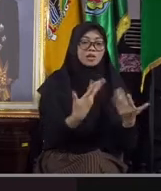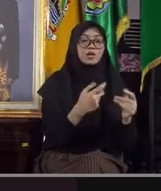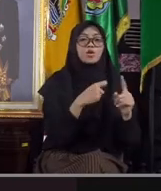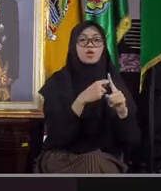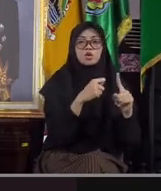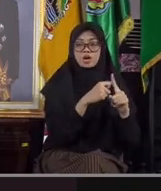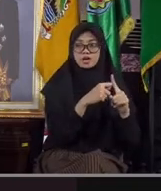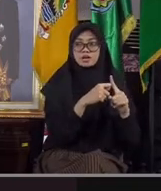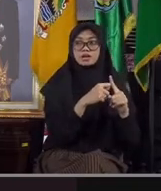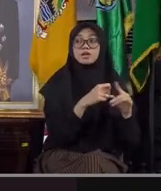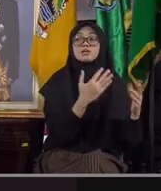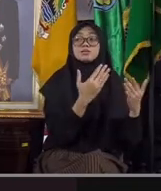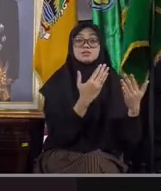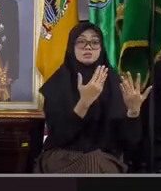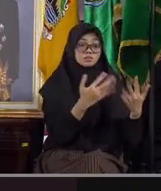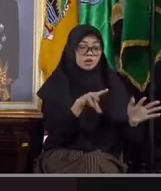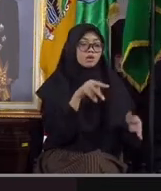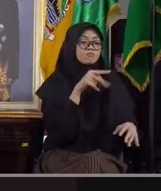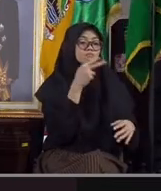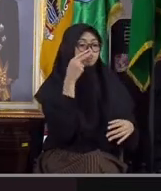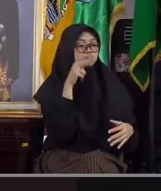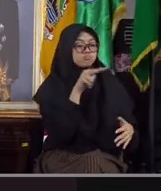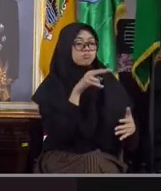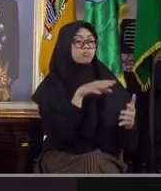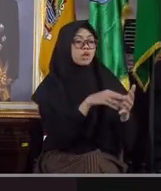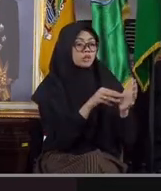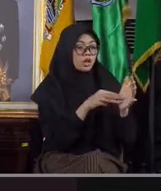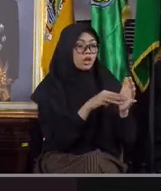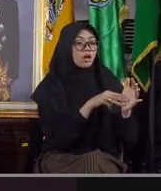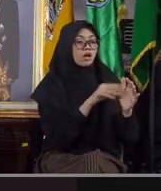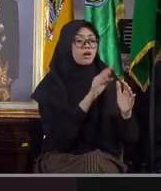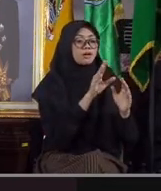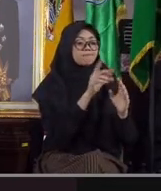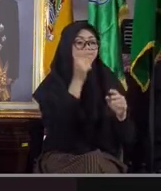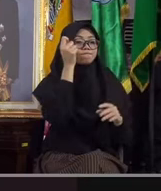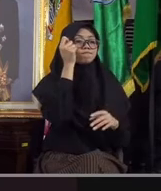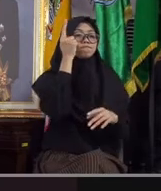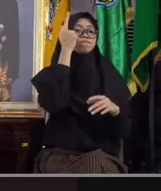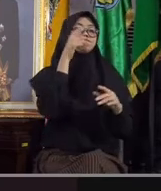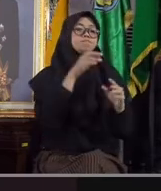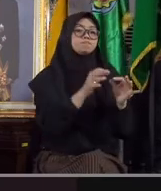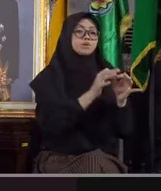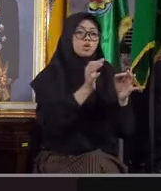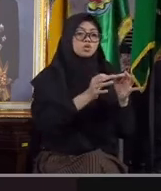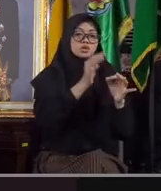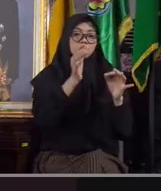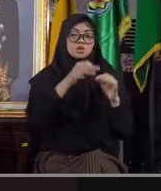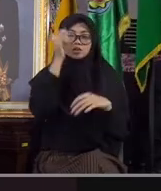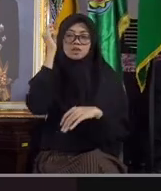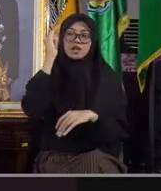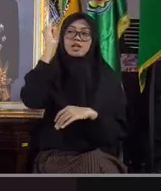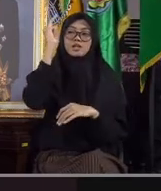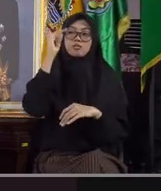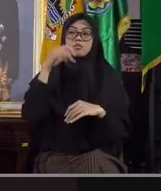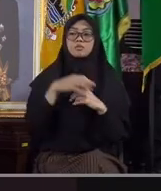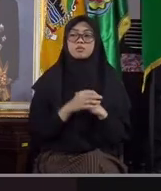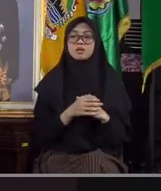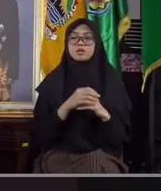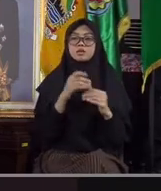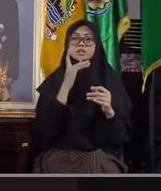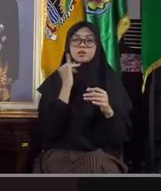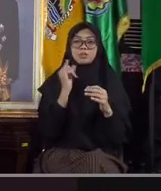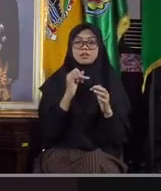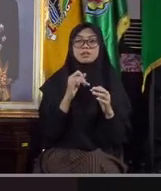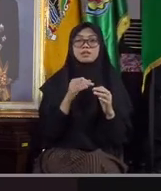sana kemudian muncul solusi-solusi kreatif yang barangkali nanti bisa menjadi salah satu pemecahan